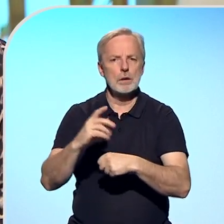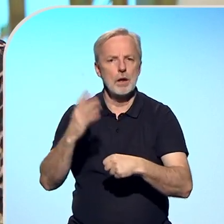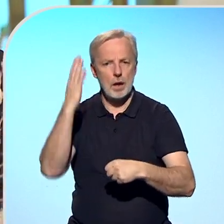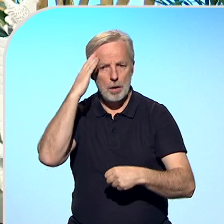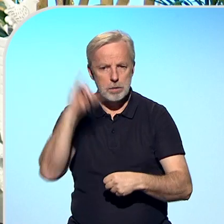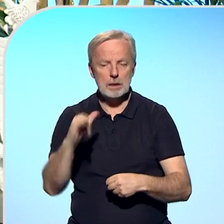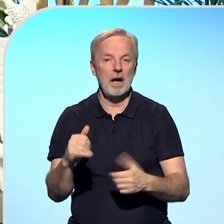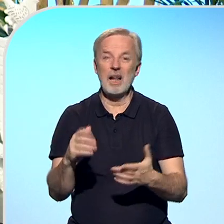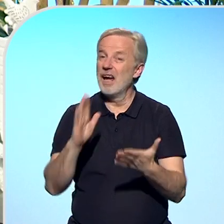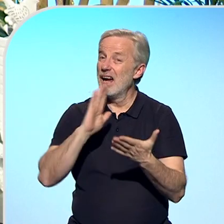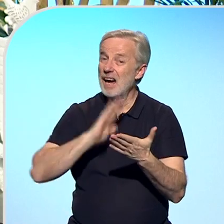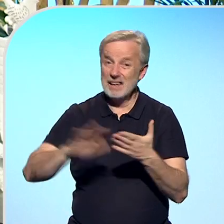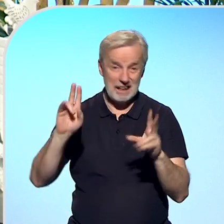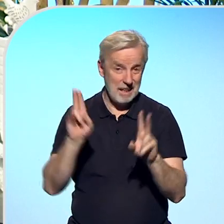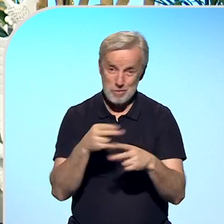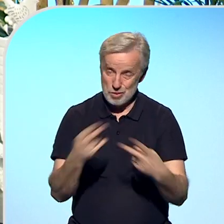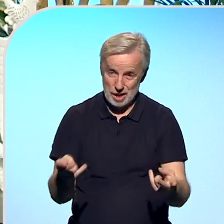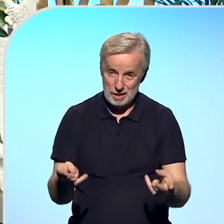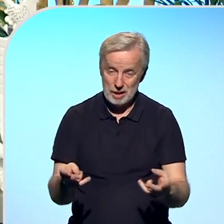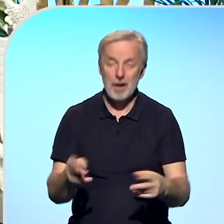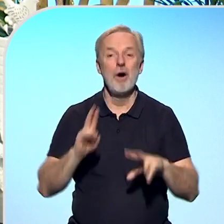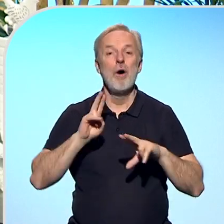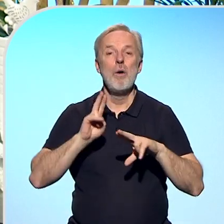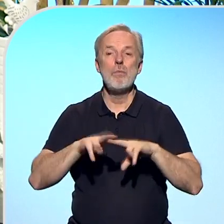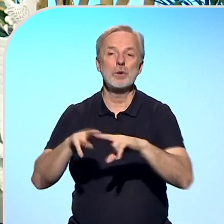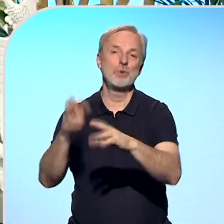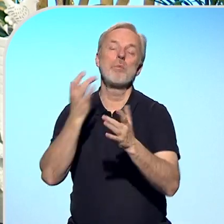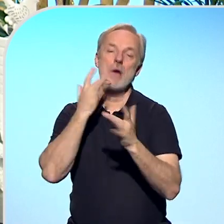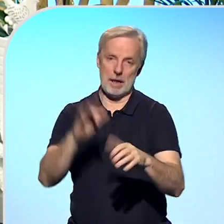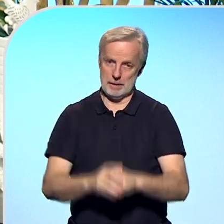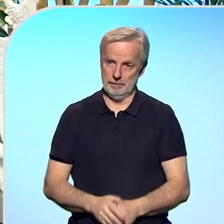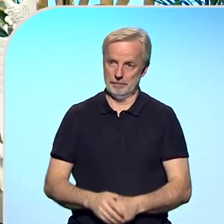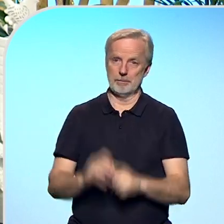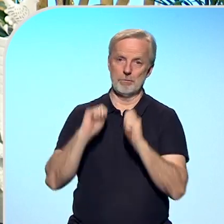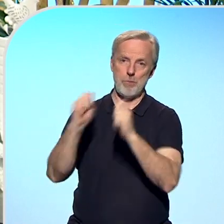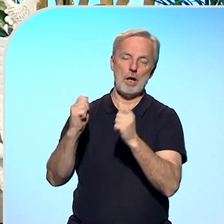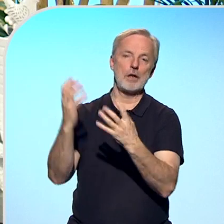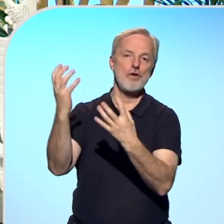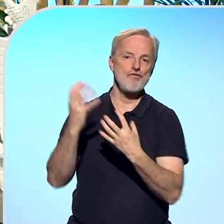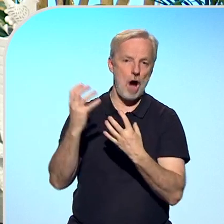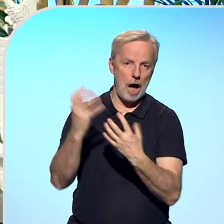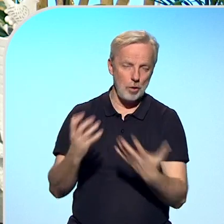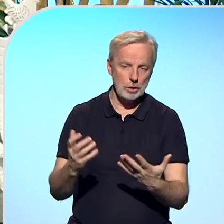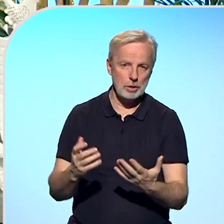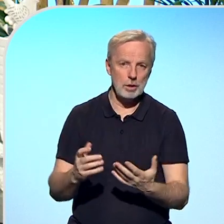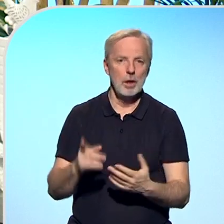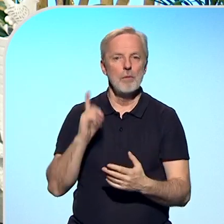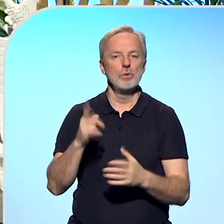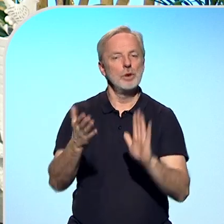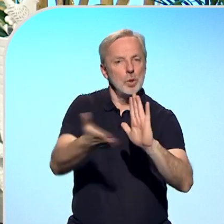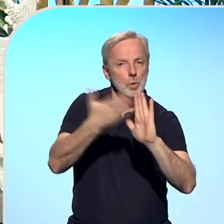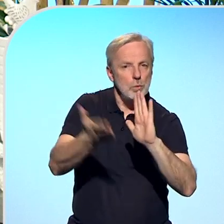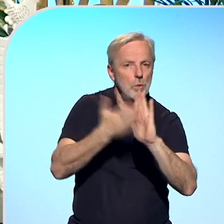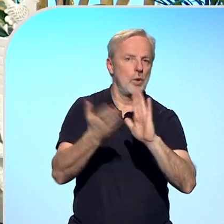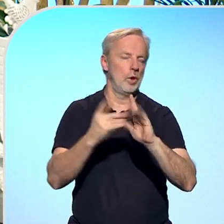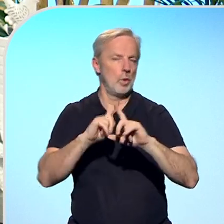Nejde. Zítra dostanu hypotéku. Tak jak celý ten proces žádosti o hypotéku probíhá? Co by člověk měl mít připravené? Co všechno